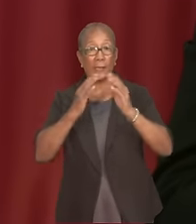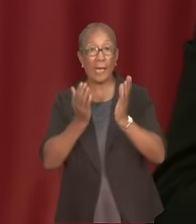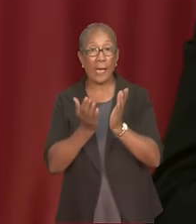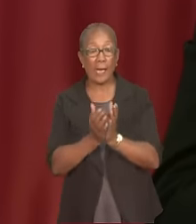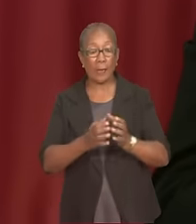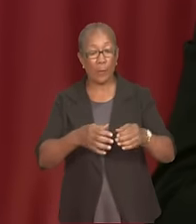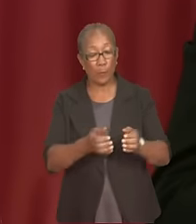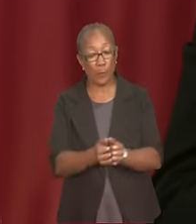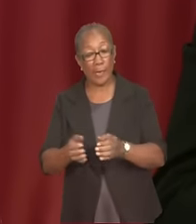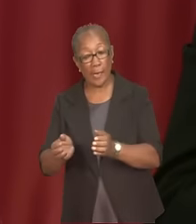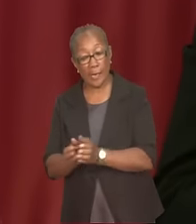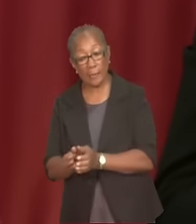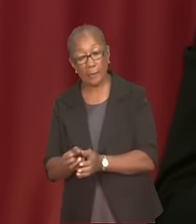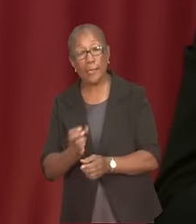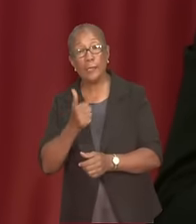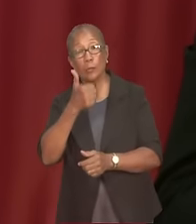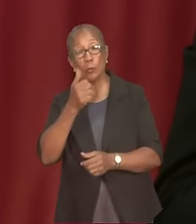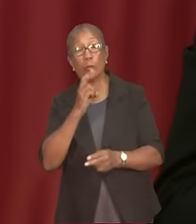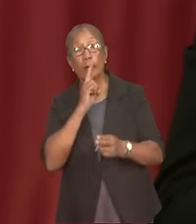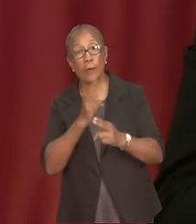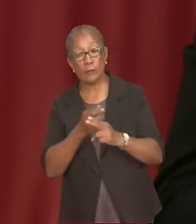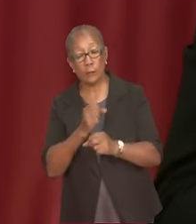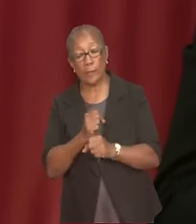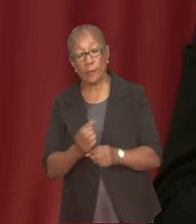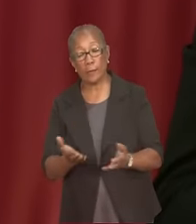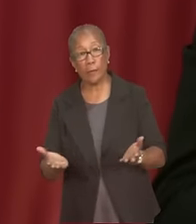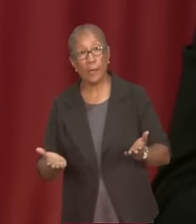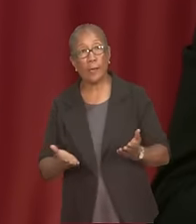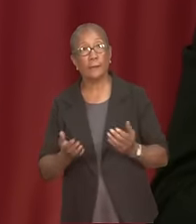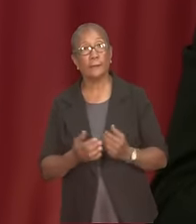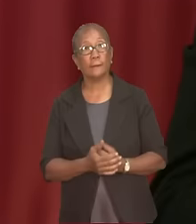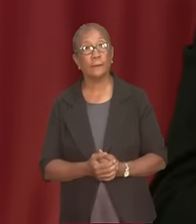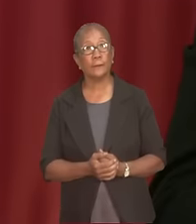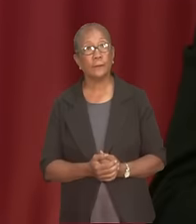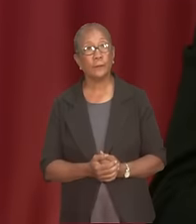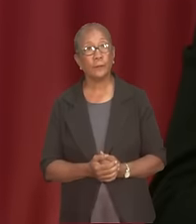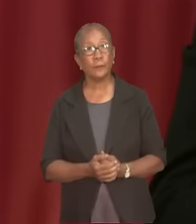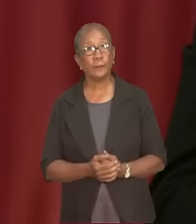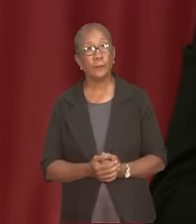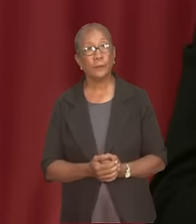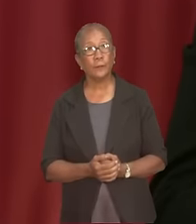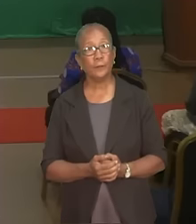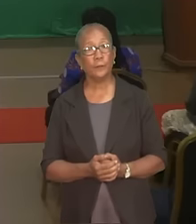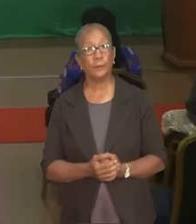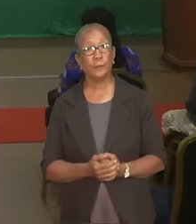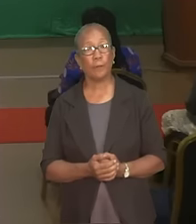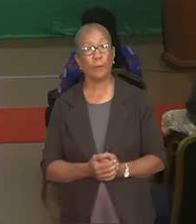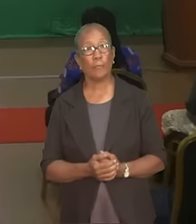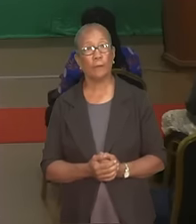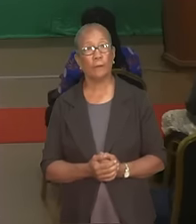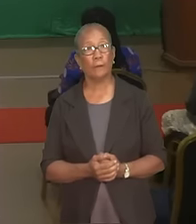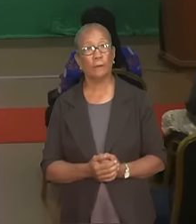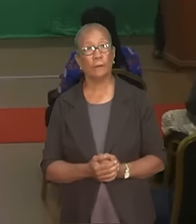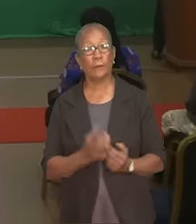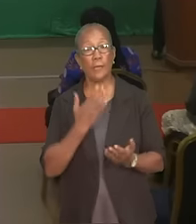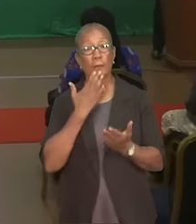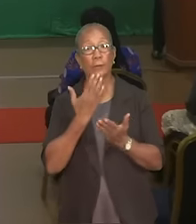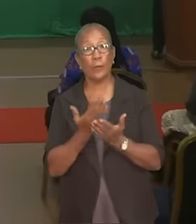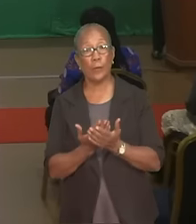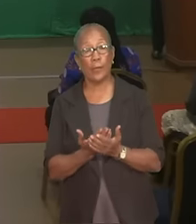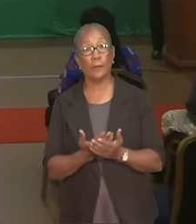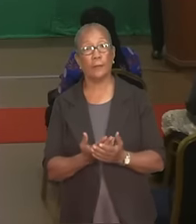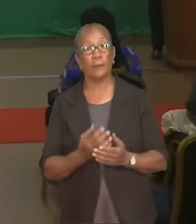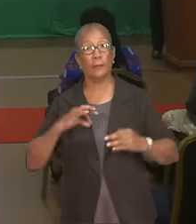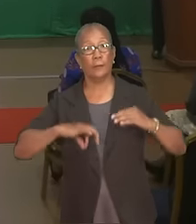zal nog gesproken worden op instructie van de president van de Republiek Suriname. Dank u wel. Dank u wel, minister Ramdin.